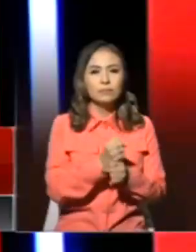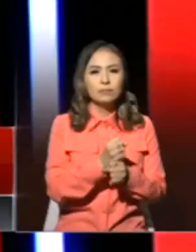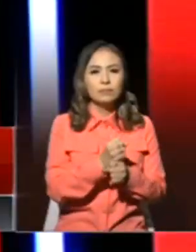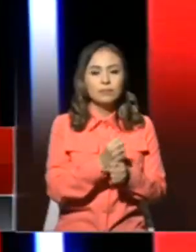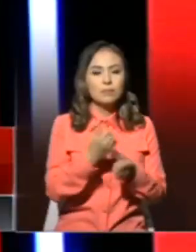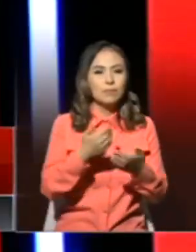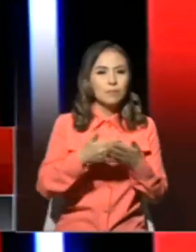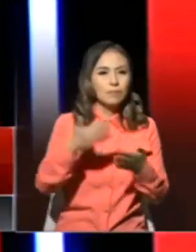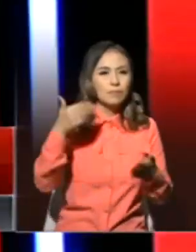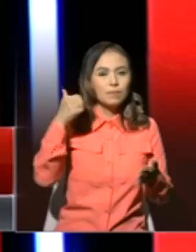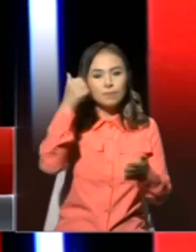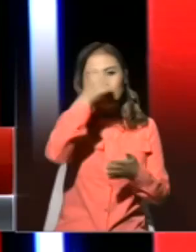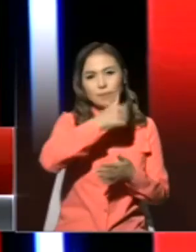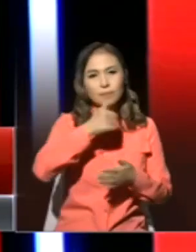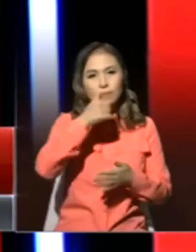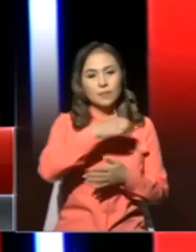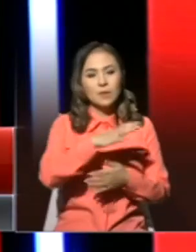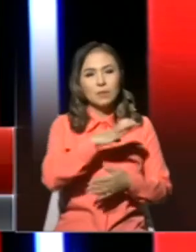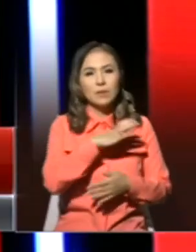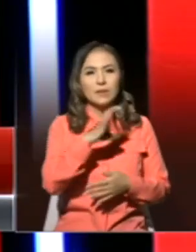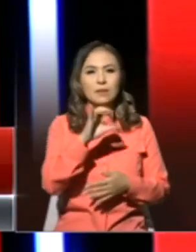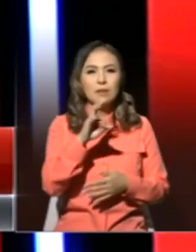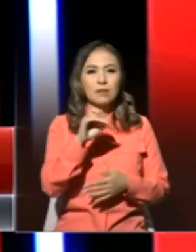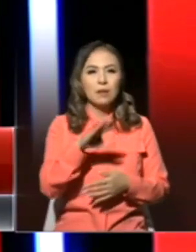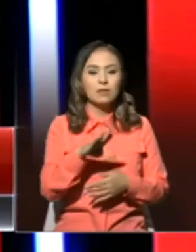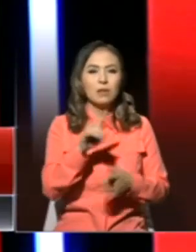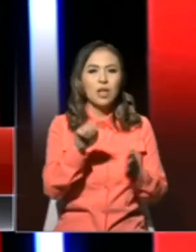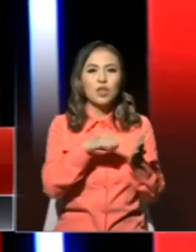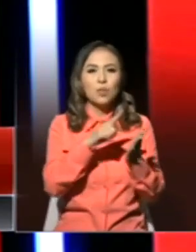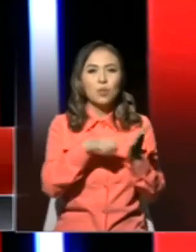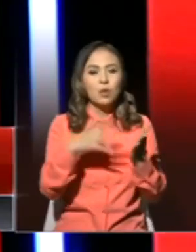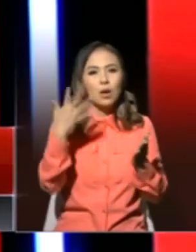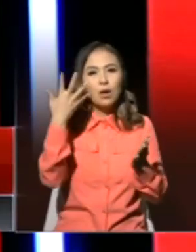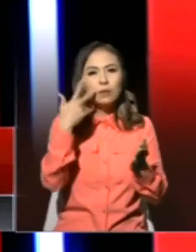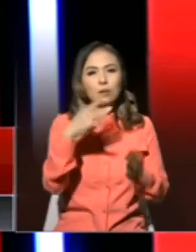былтыр сенаторлар премьер-министрге депутаттық сауал қойған кезде